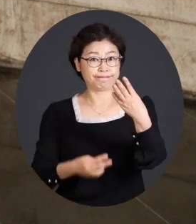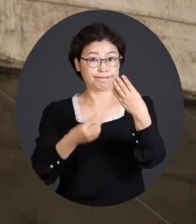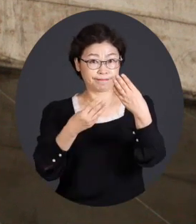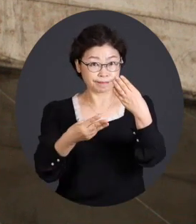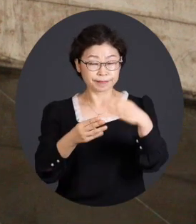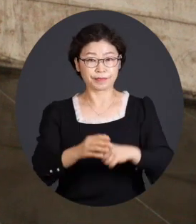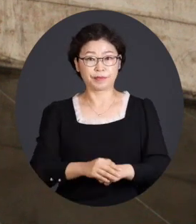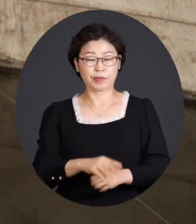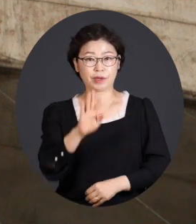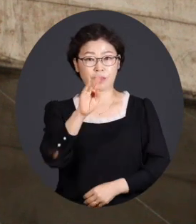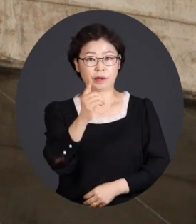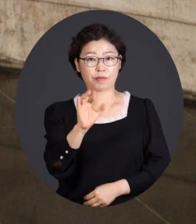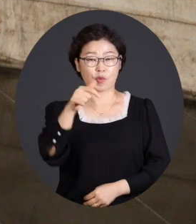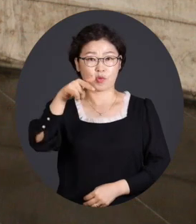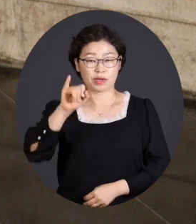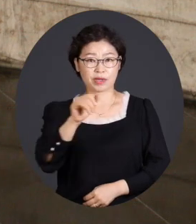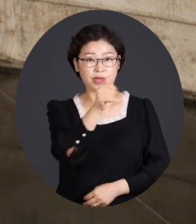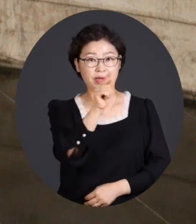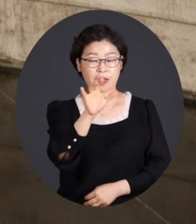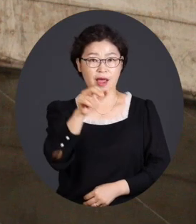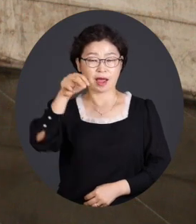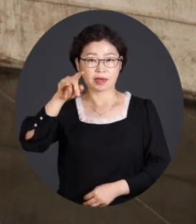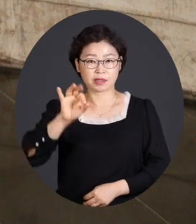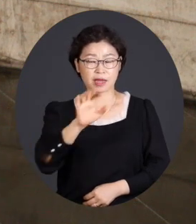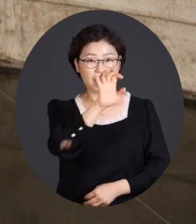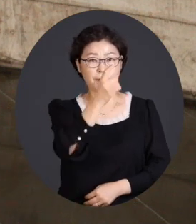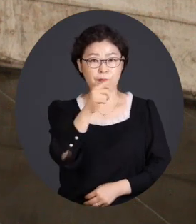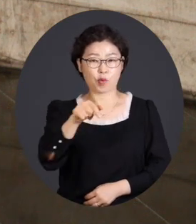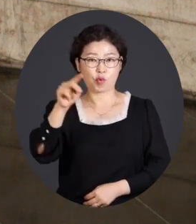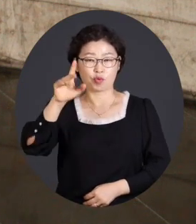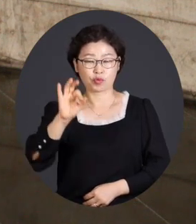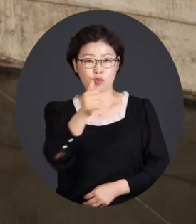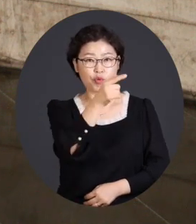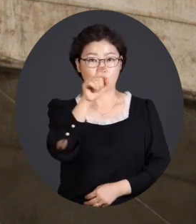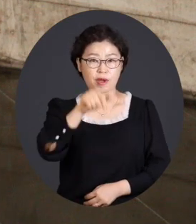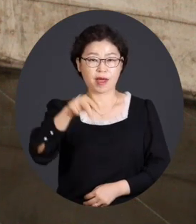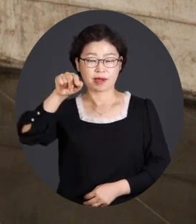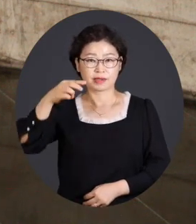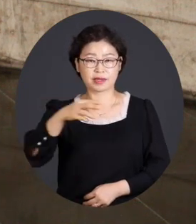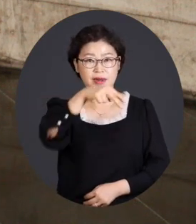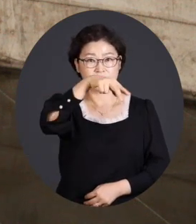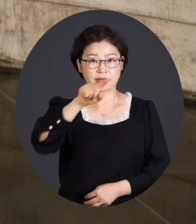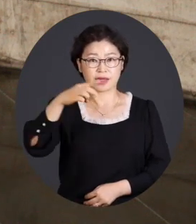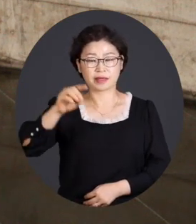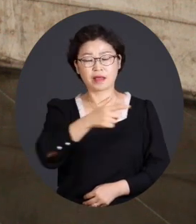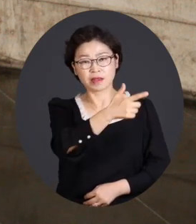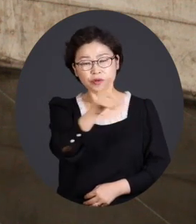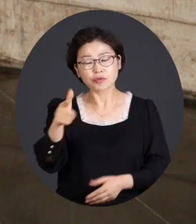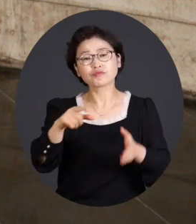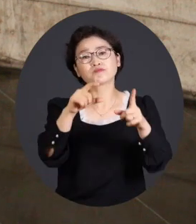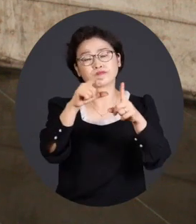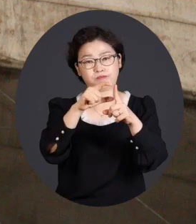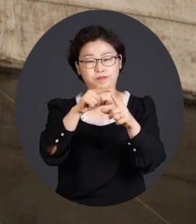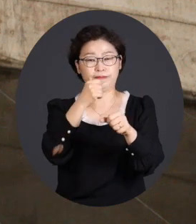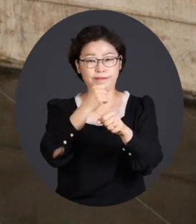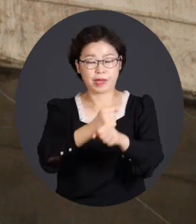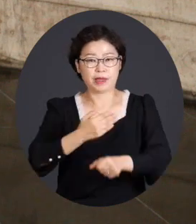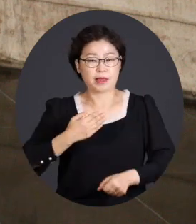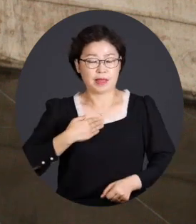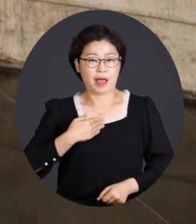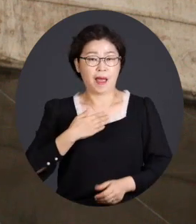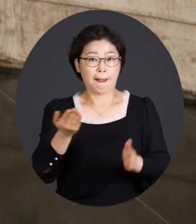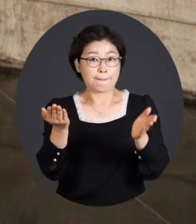4.3은 봉기, 항쟁, 폭동, 학살, 사태, 이렇게 다양하게 불리며 자신의